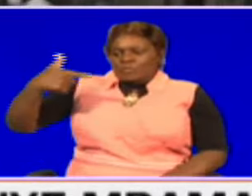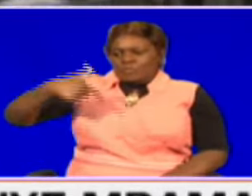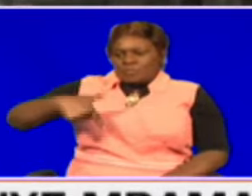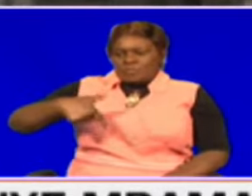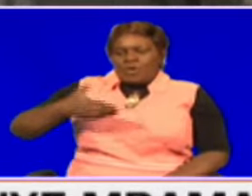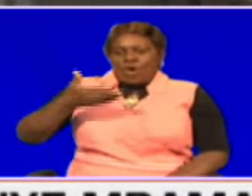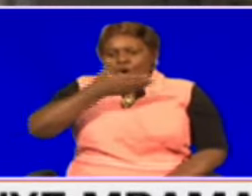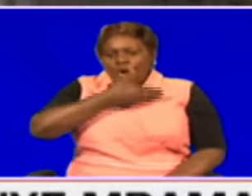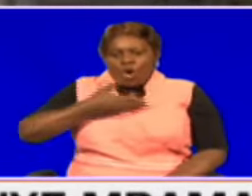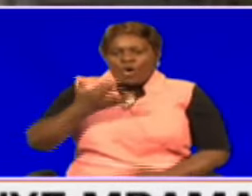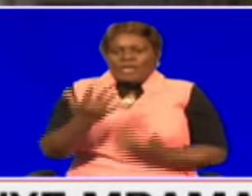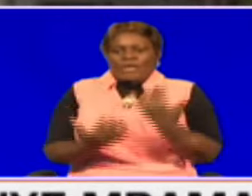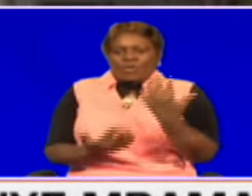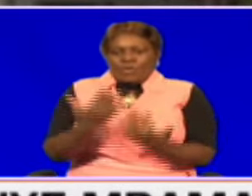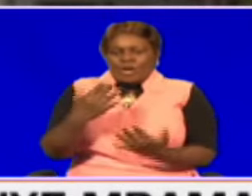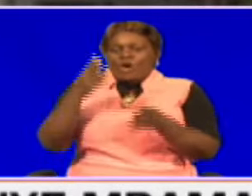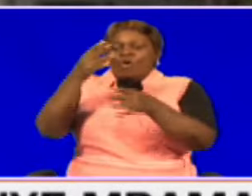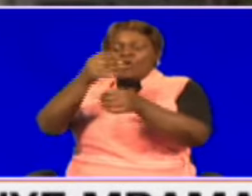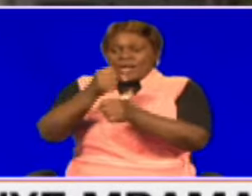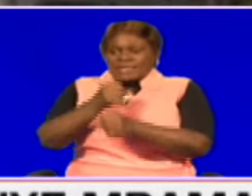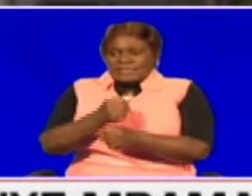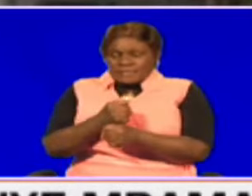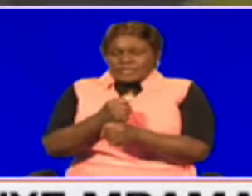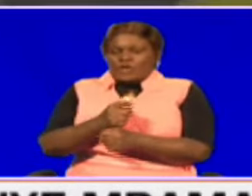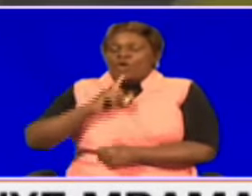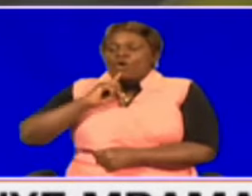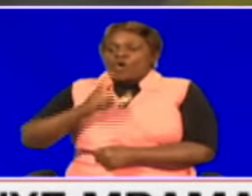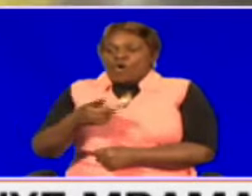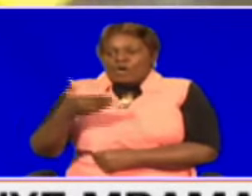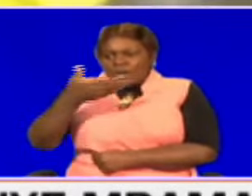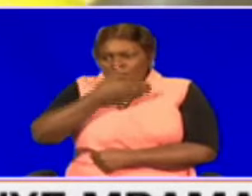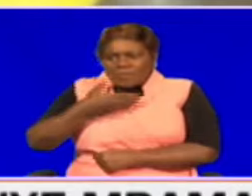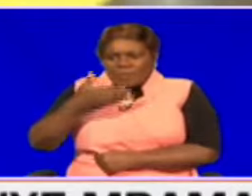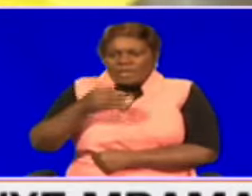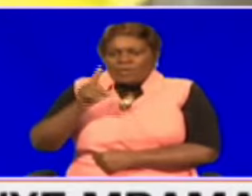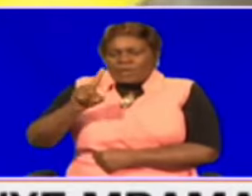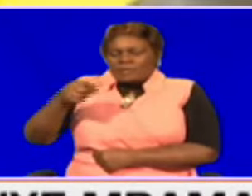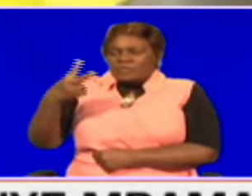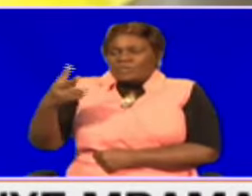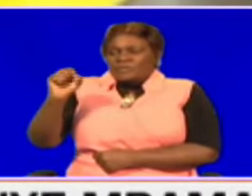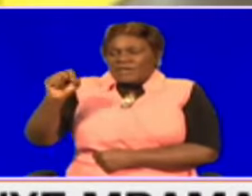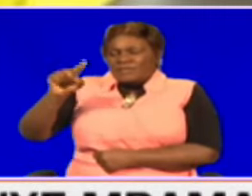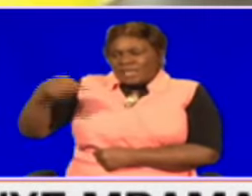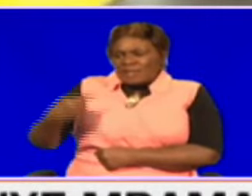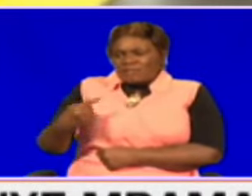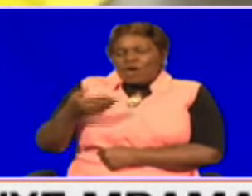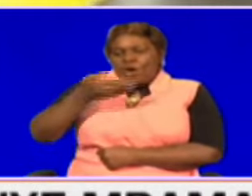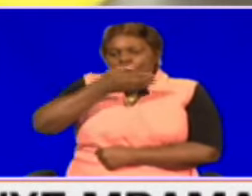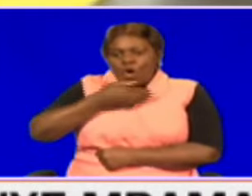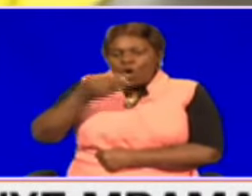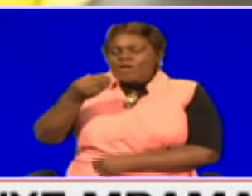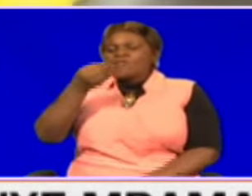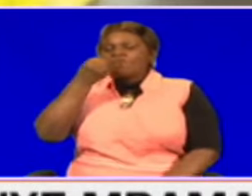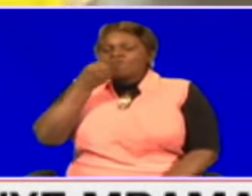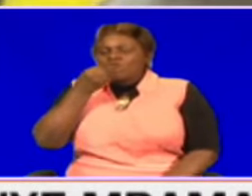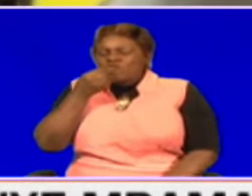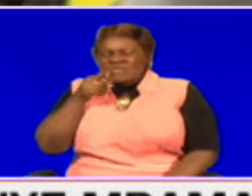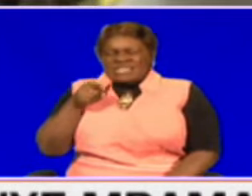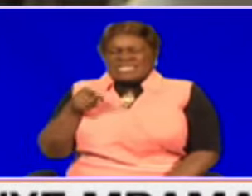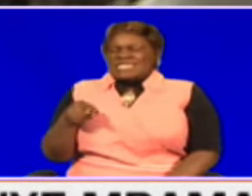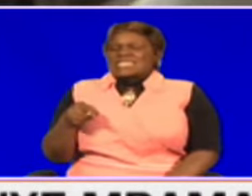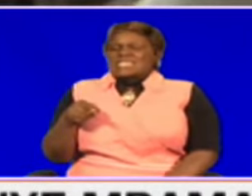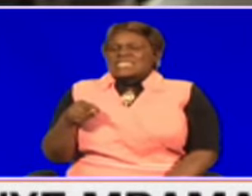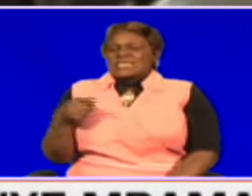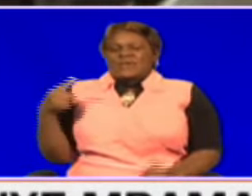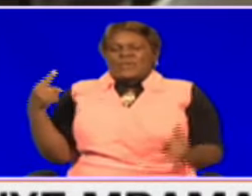kupika ambapo makampuni yalipatikana kwa kuagiza tani 1125 za mafuta ya kula, jambo ambalo